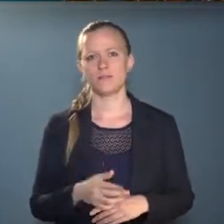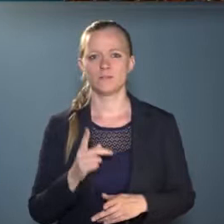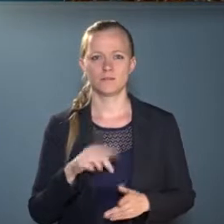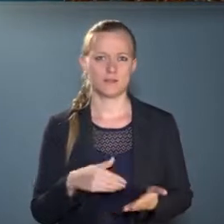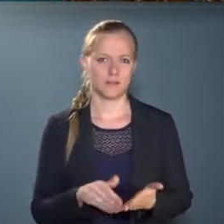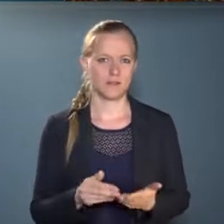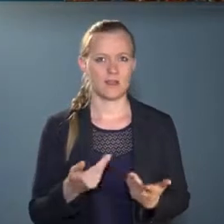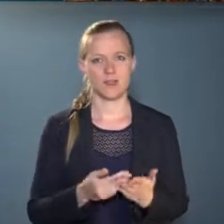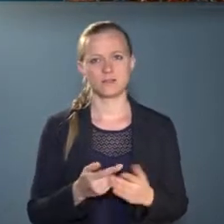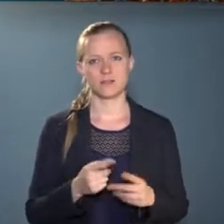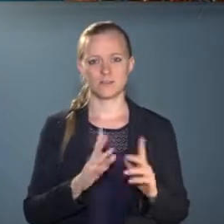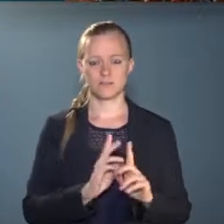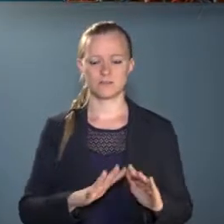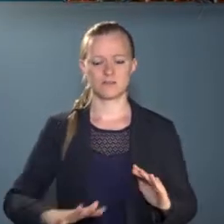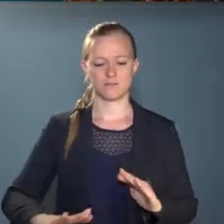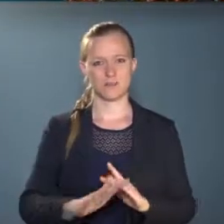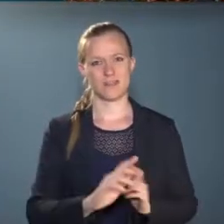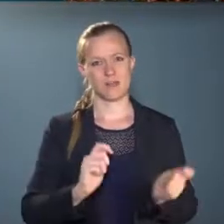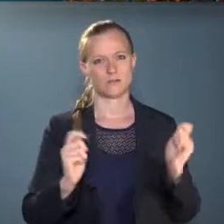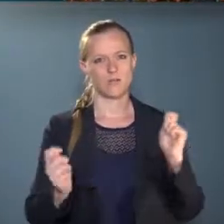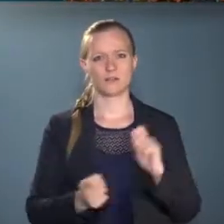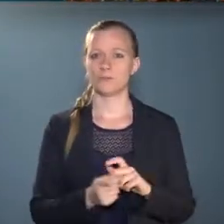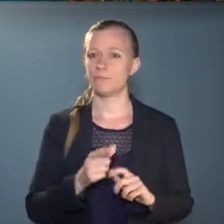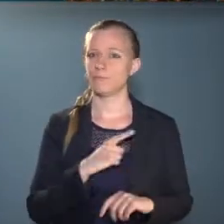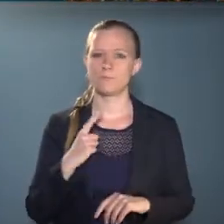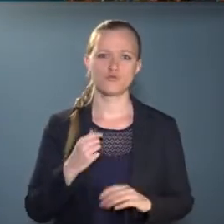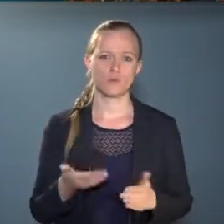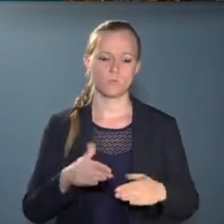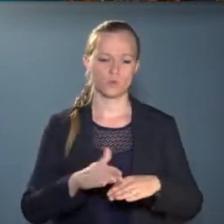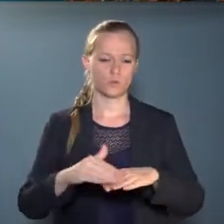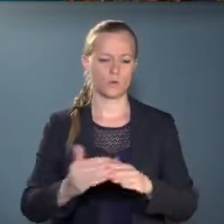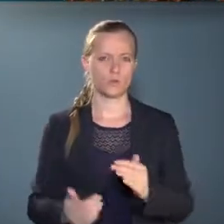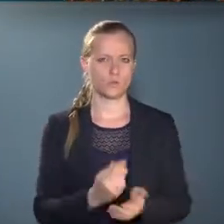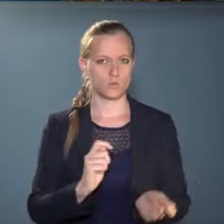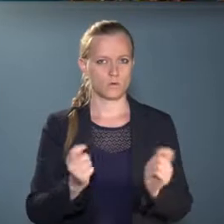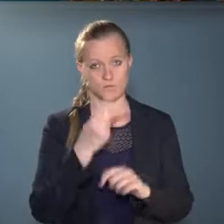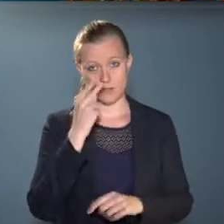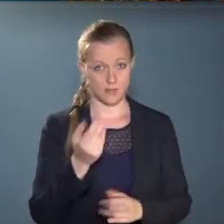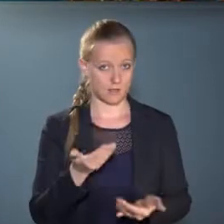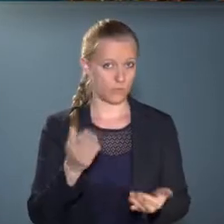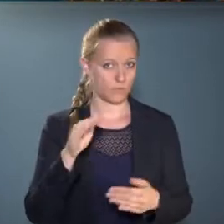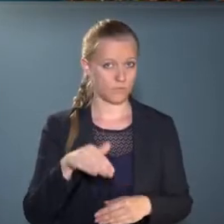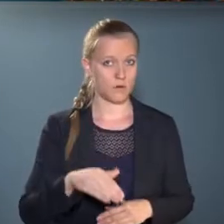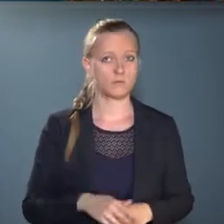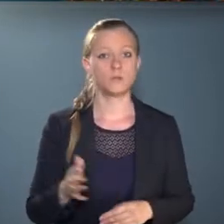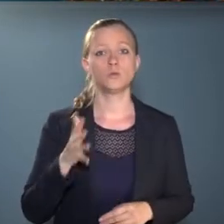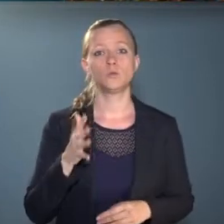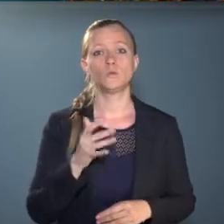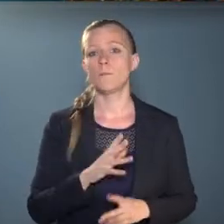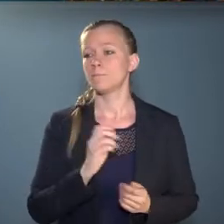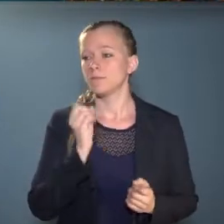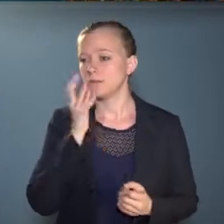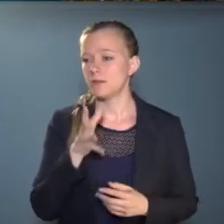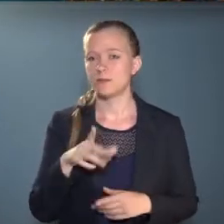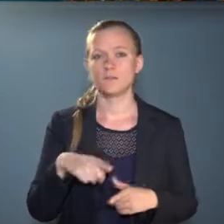ezen szakaszának átalakítása, ahol nem csak a burkolatok újulnak meg, ezt látjuk majd a jövőben, a mindennapokban,